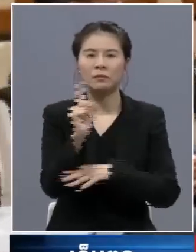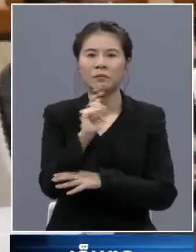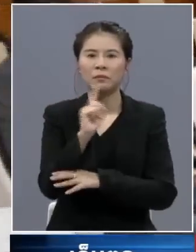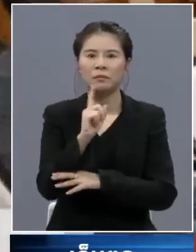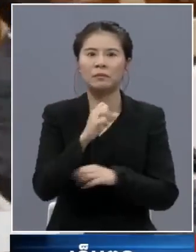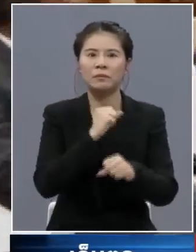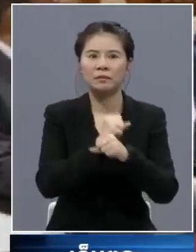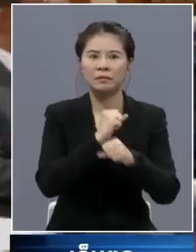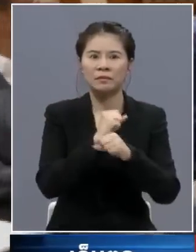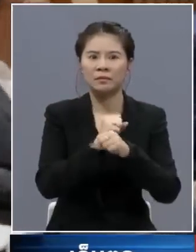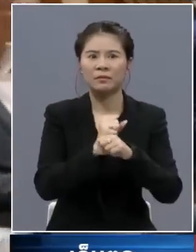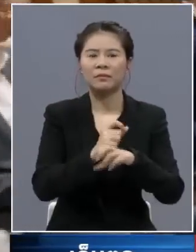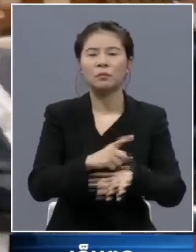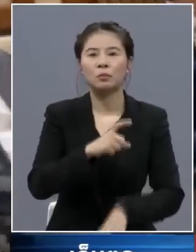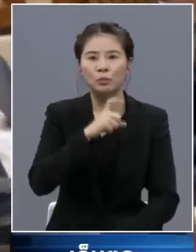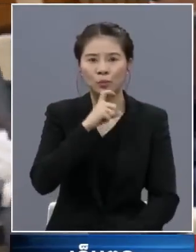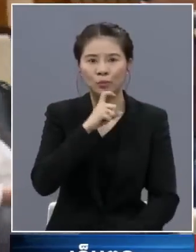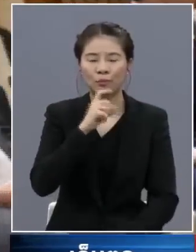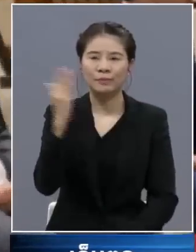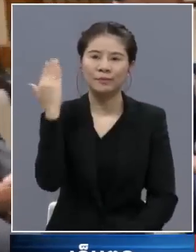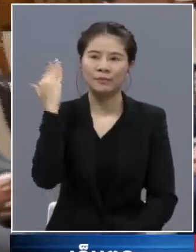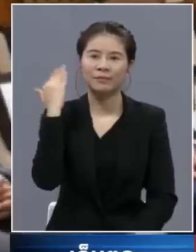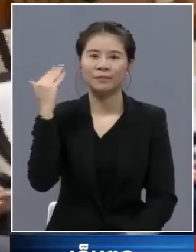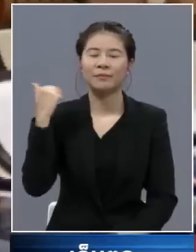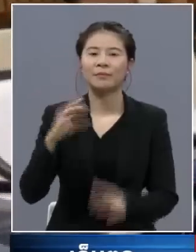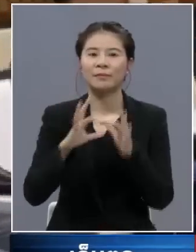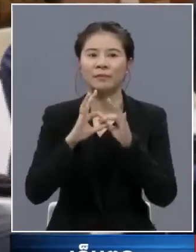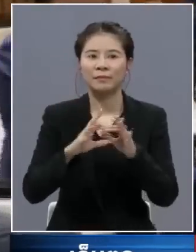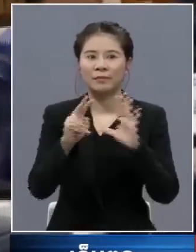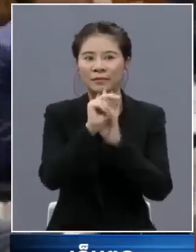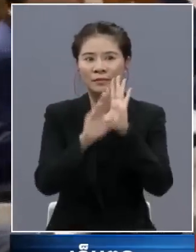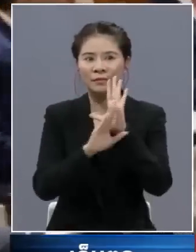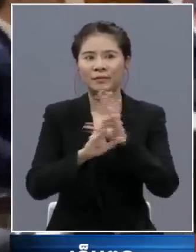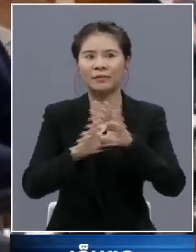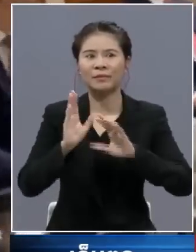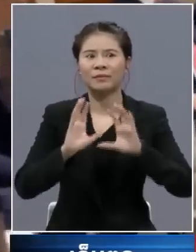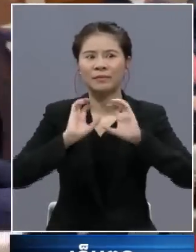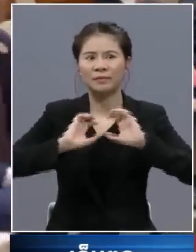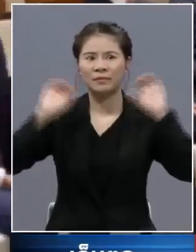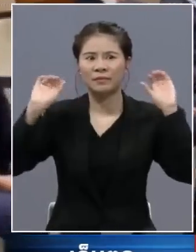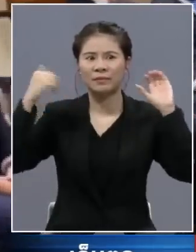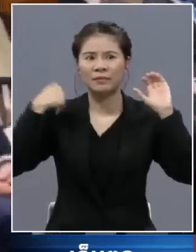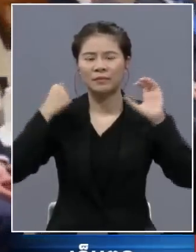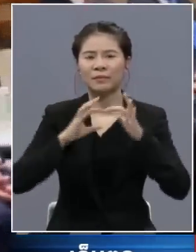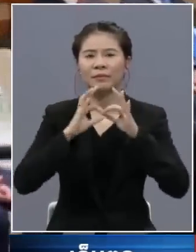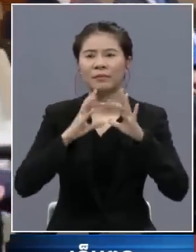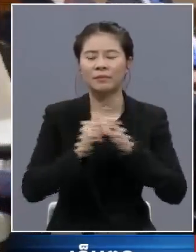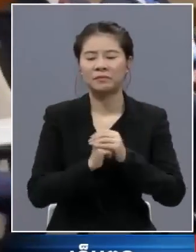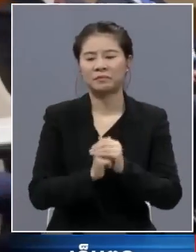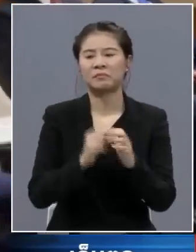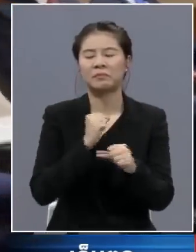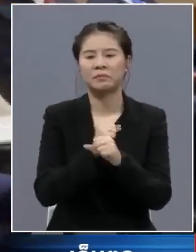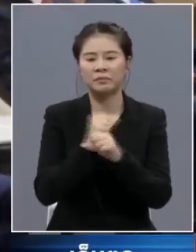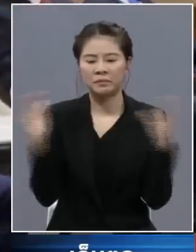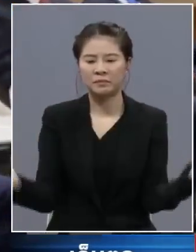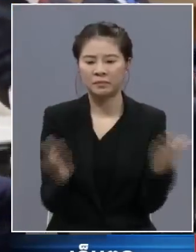ทำงานที่นี่การแลกเปลี่ยนพูดคุยกันเนี่ยก็คุยกันในเรื่องของนโยบายอุตสาหกรรมของรัฐบาลก้าวไกลก็จะเน้นบรรเทาทุกข์เน้นความเท่าเทียมเ